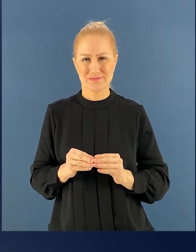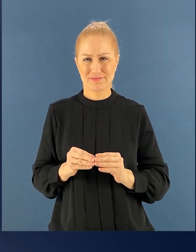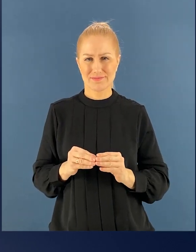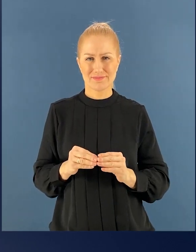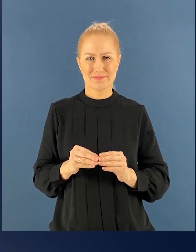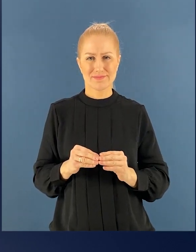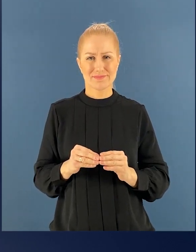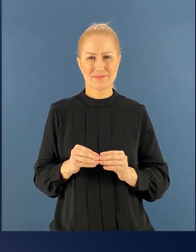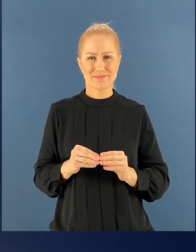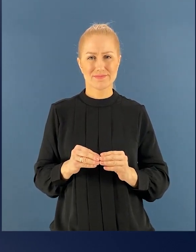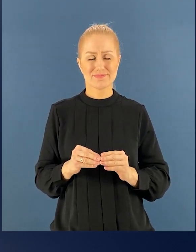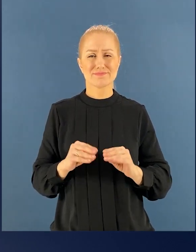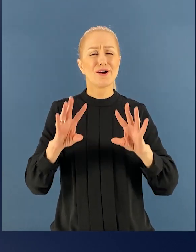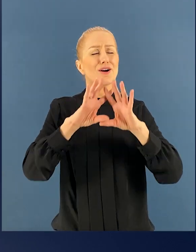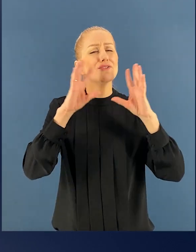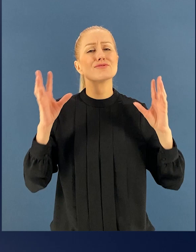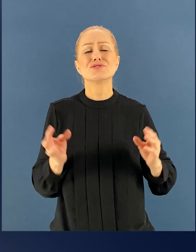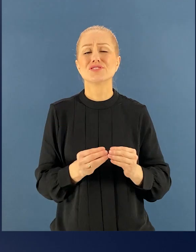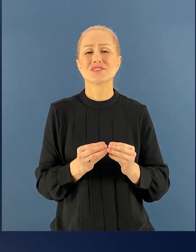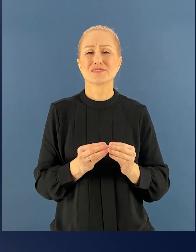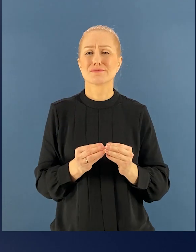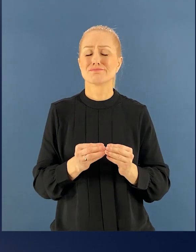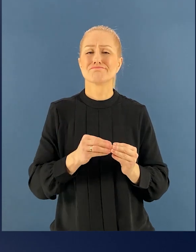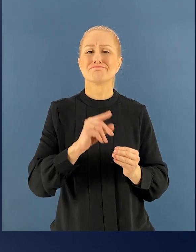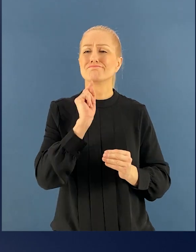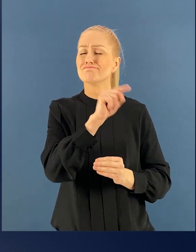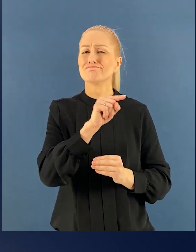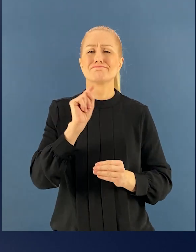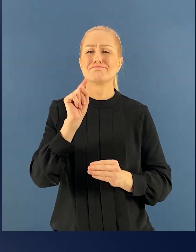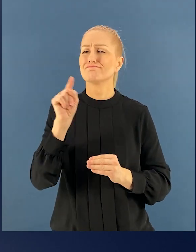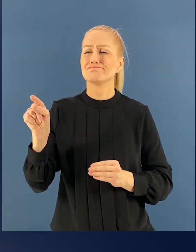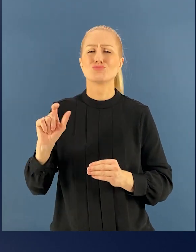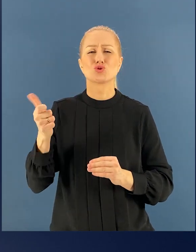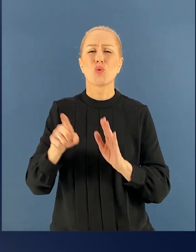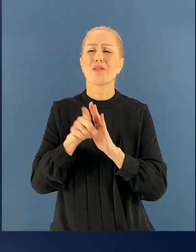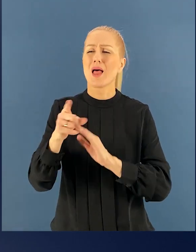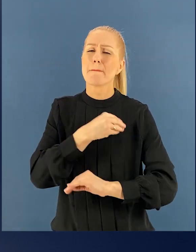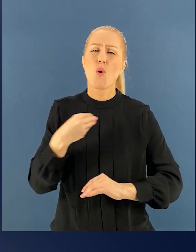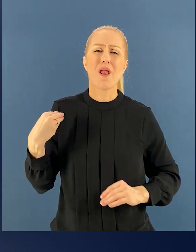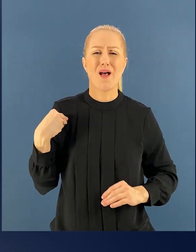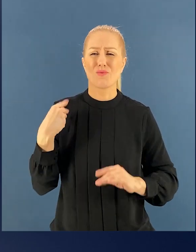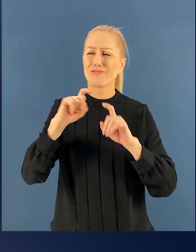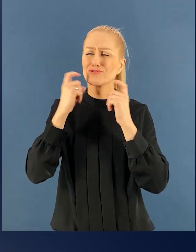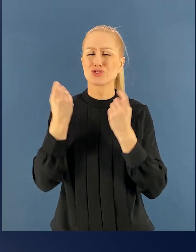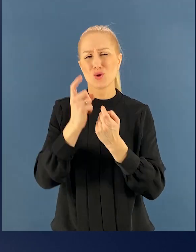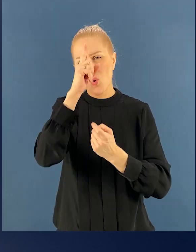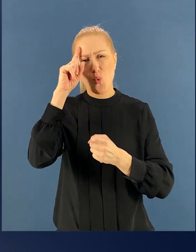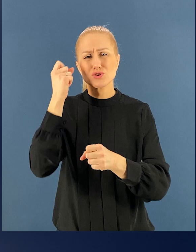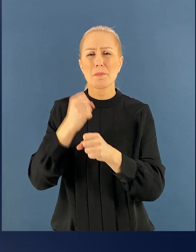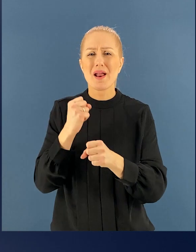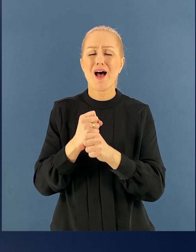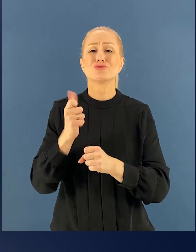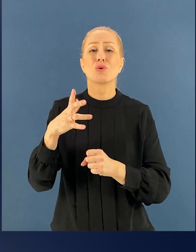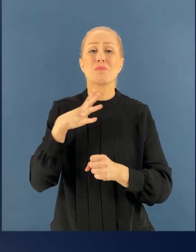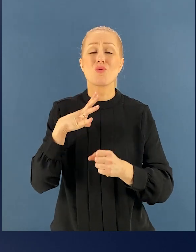tego, co dla całego polskiego społeczeństwa, dla wszystkich ludzi pracy w Polsce wynikało z grudnia 70 roku